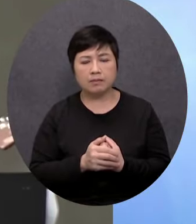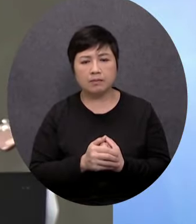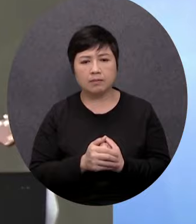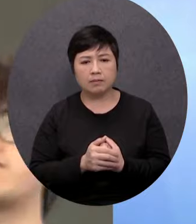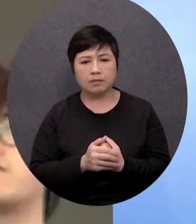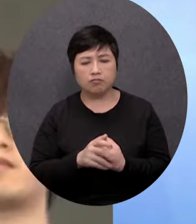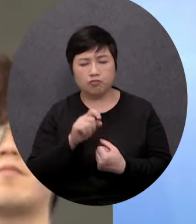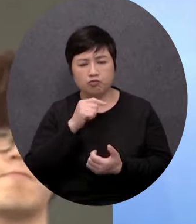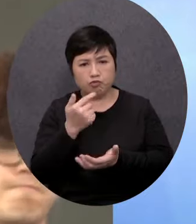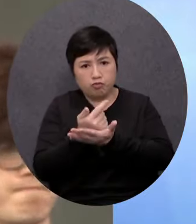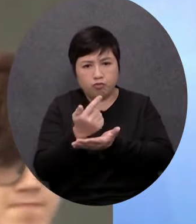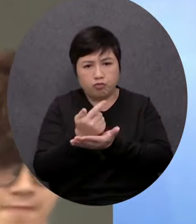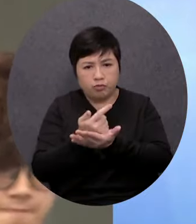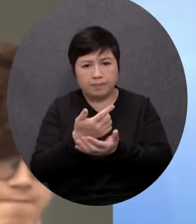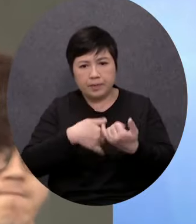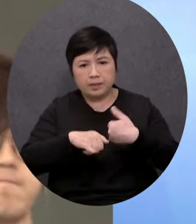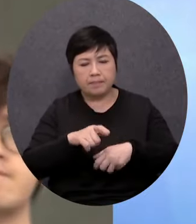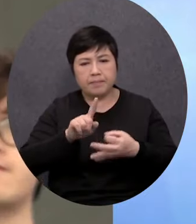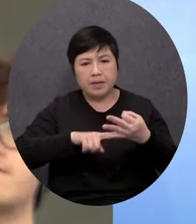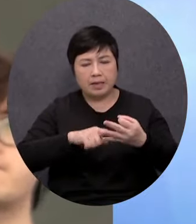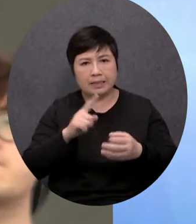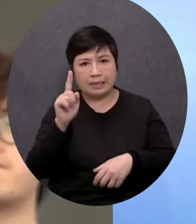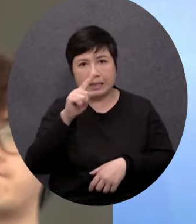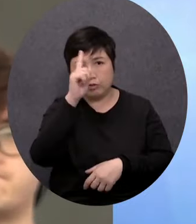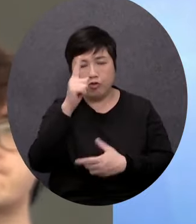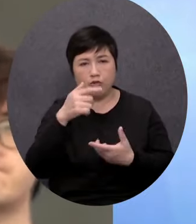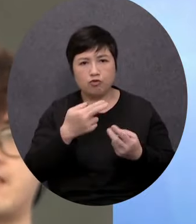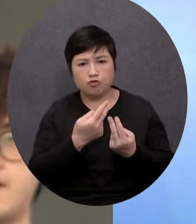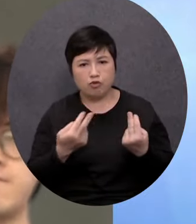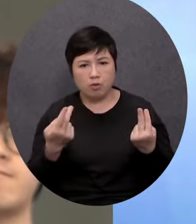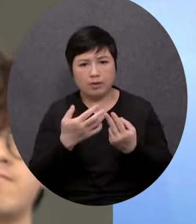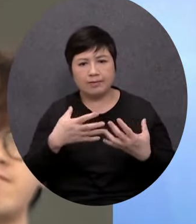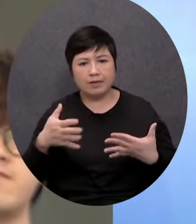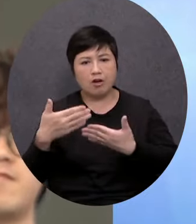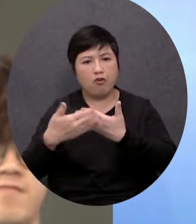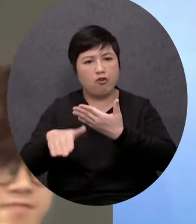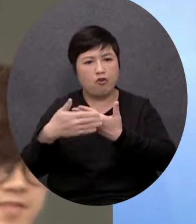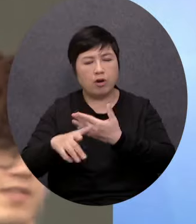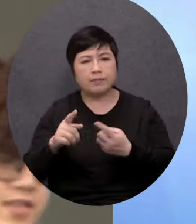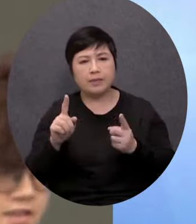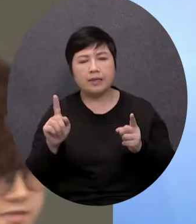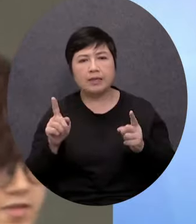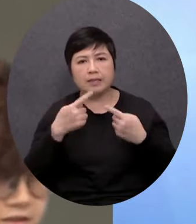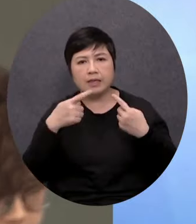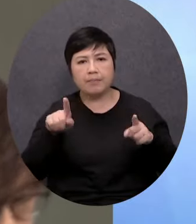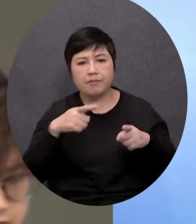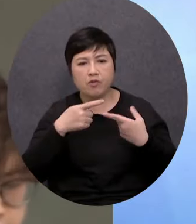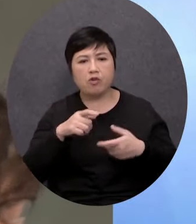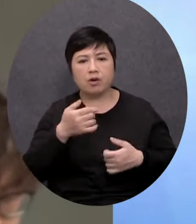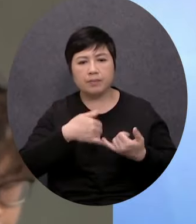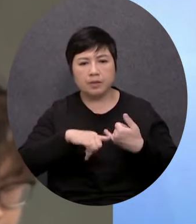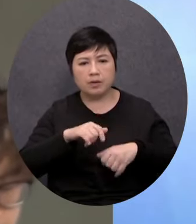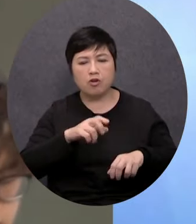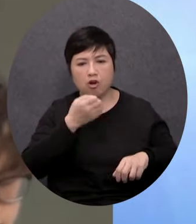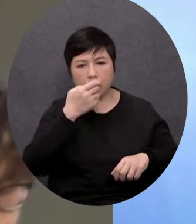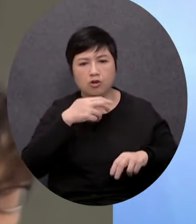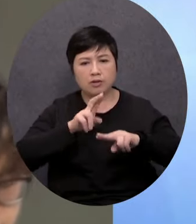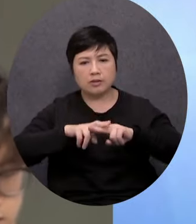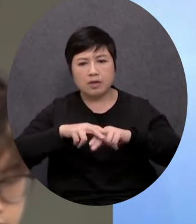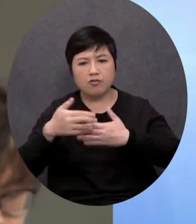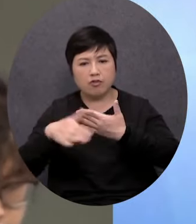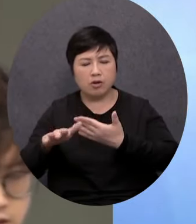其中一个重头戏是名为天空草地的大型户外音乐嘉年华，由本地、内地和海外